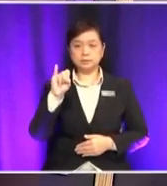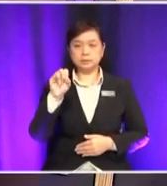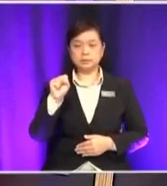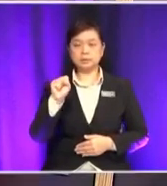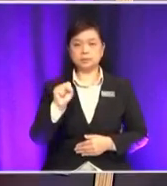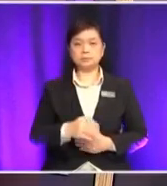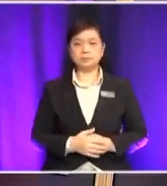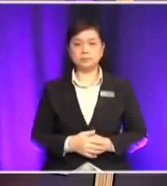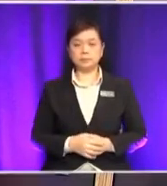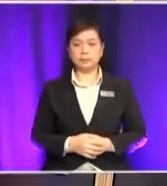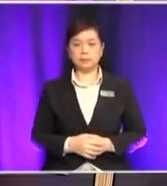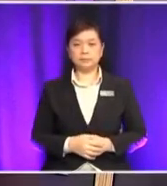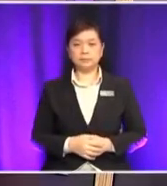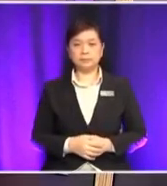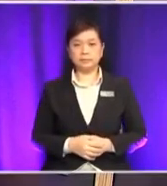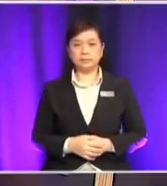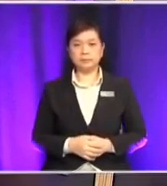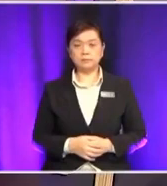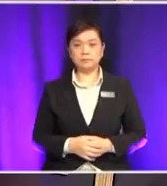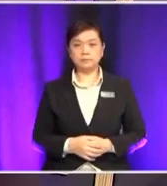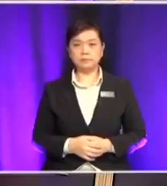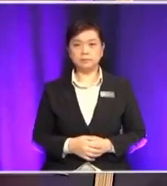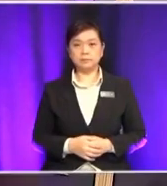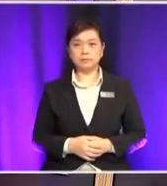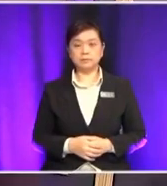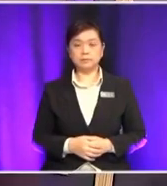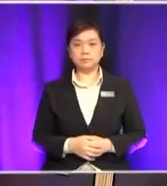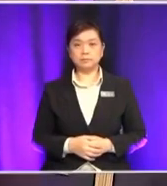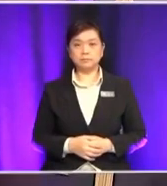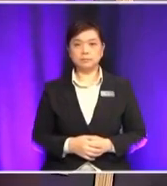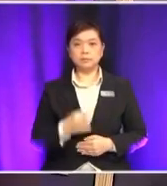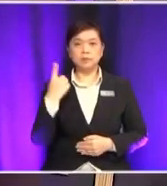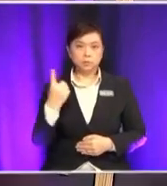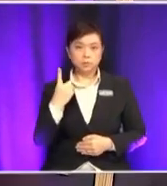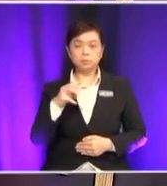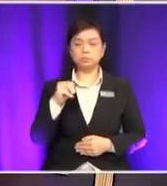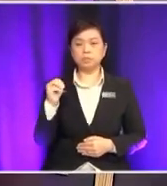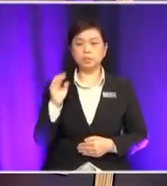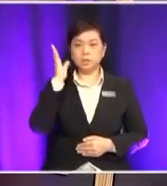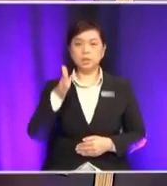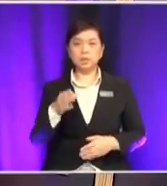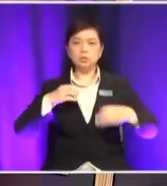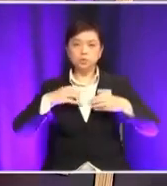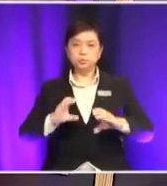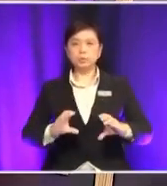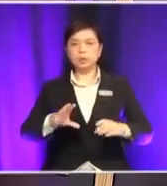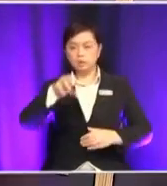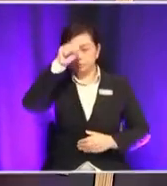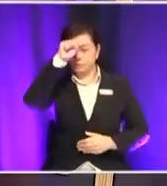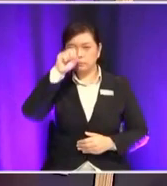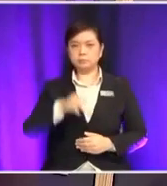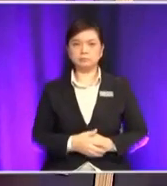satu gambaran yang penuh lah ya karena selalunya murid akan coba Menghafal karena ini semua ilustrasi